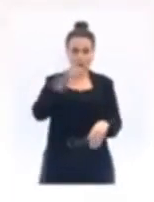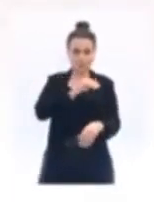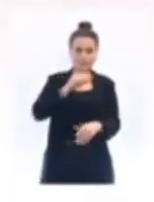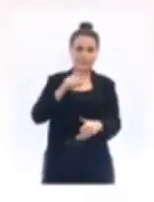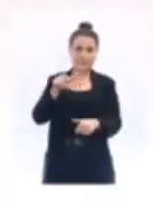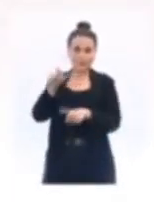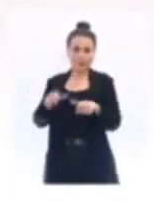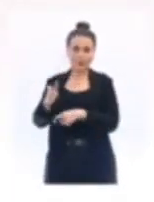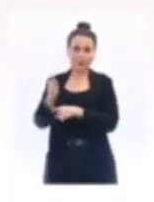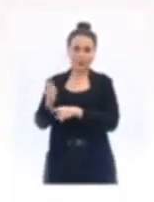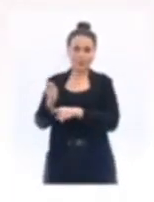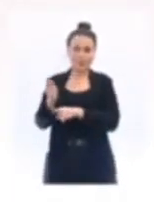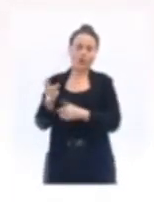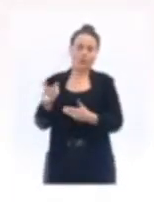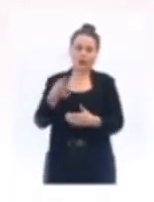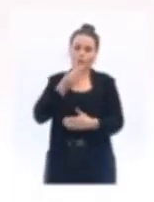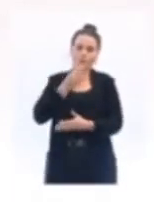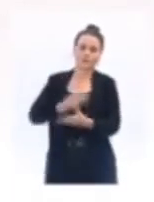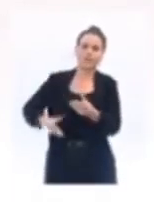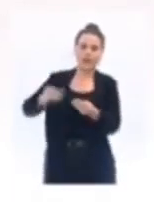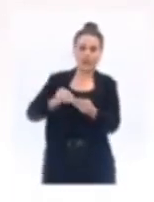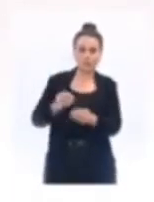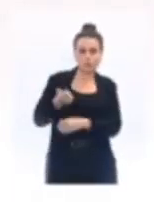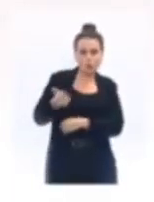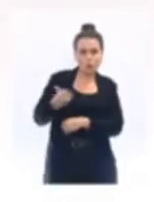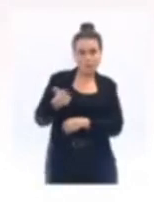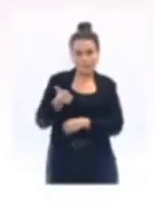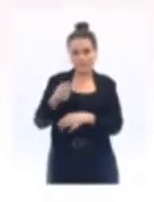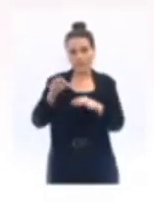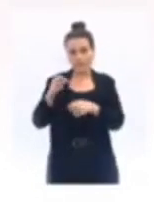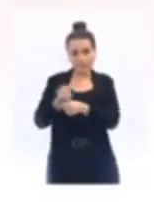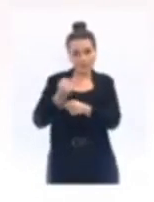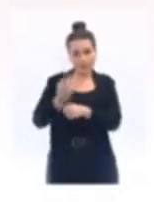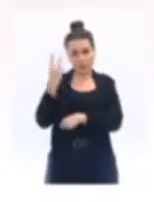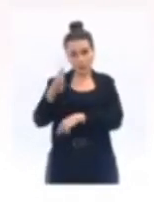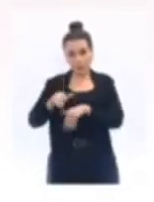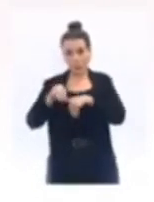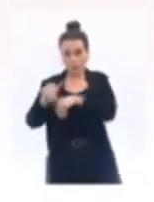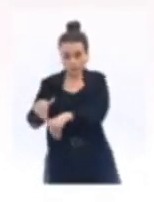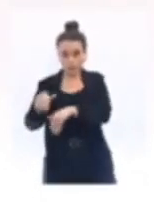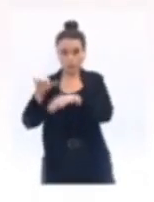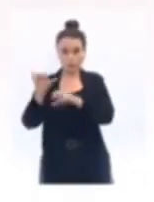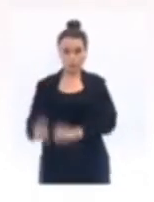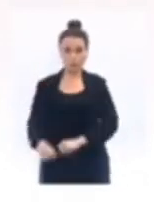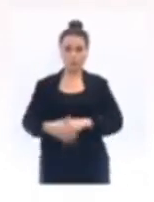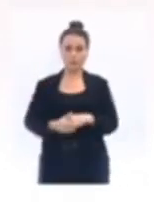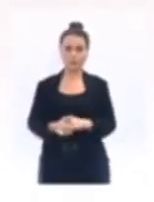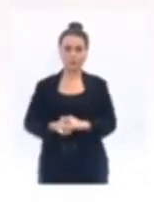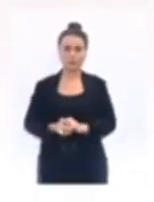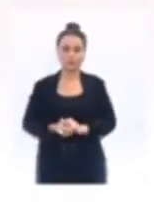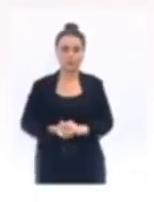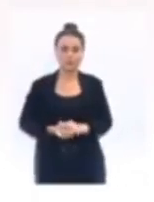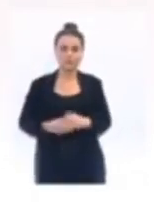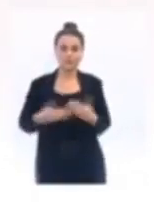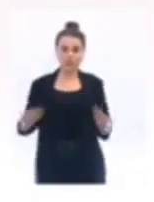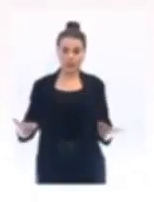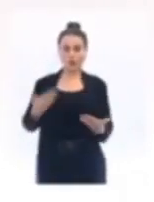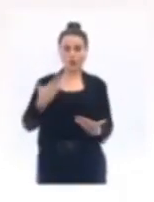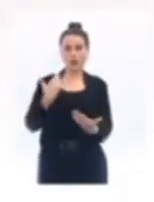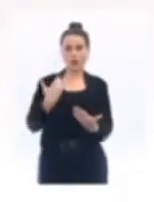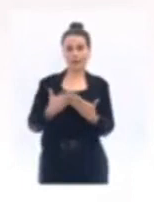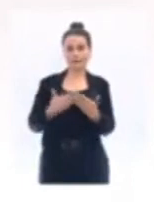dit pédagogique, c'est-à-dire la continuité pédagogique lorsque l'on ferme. Ce protocole, nous l'appliquons déjà, puisque depuis le mois de septembre, il y a des établissements qui ont